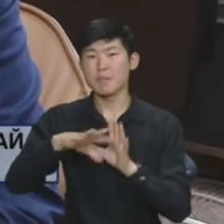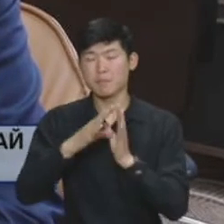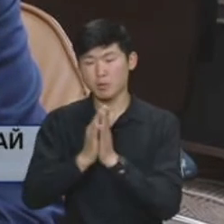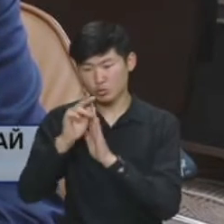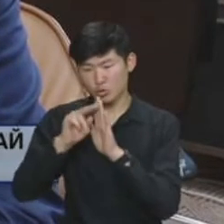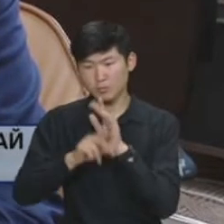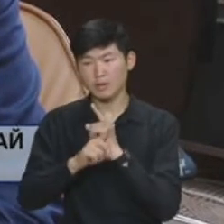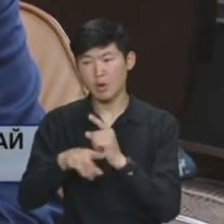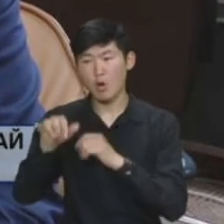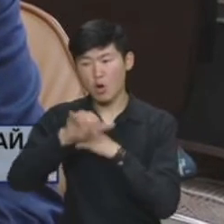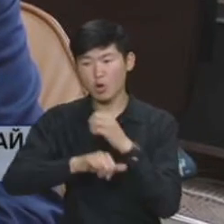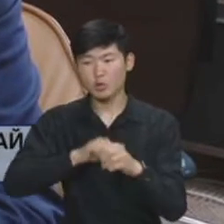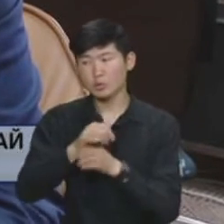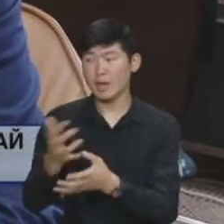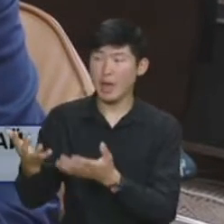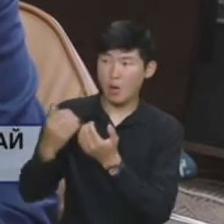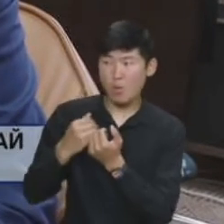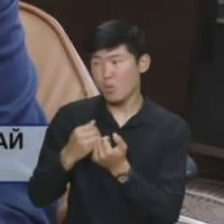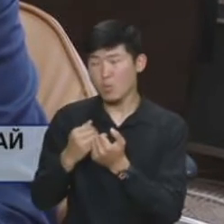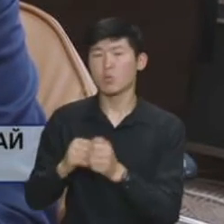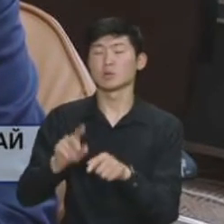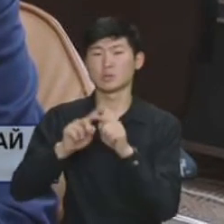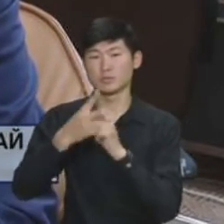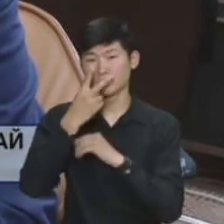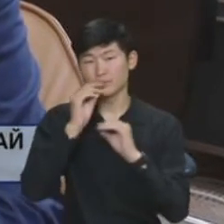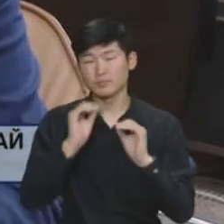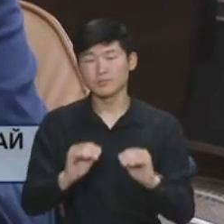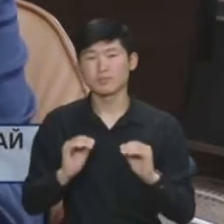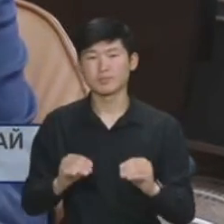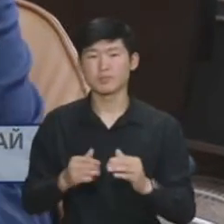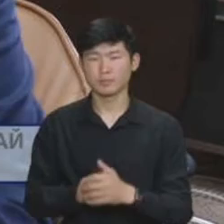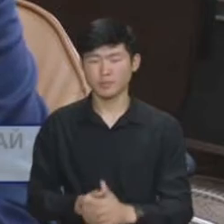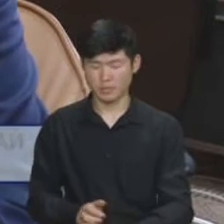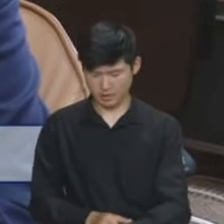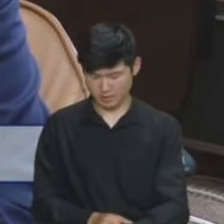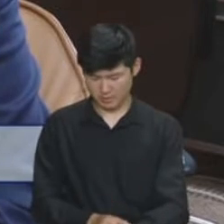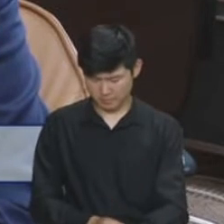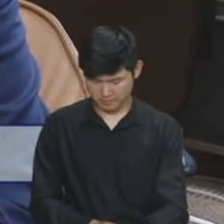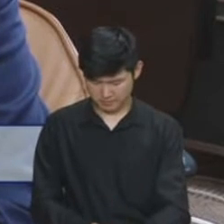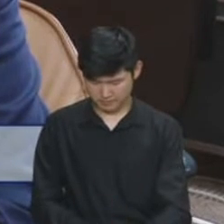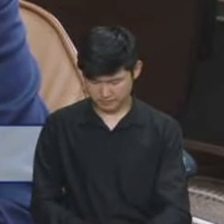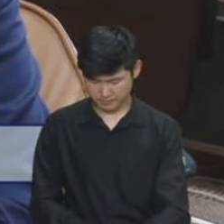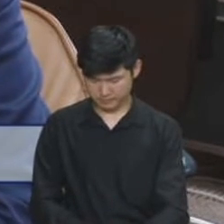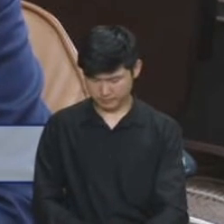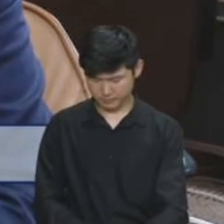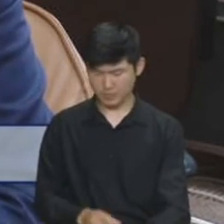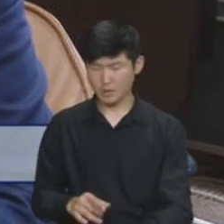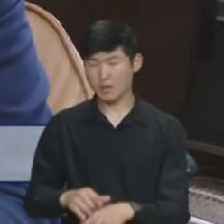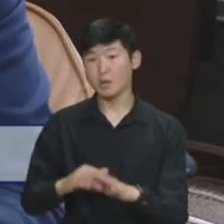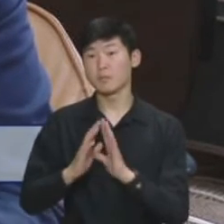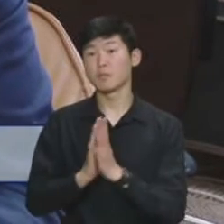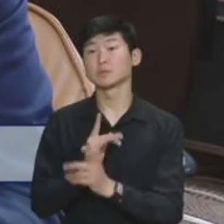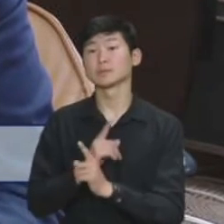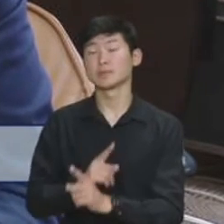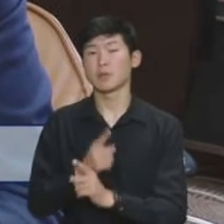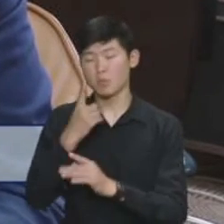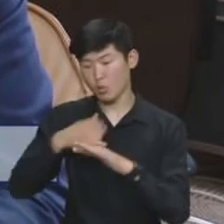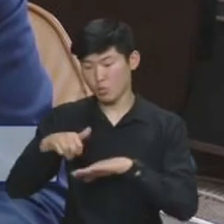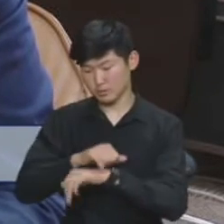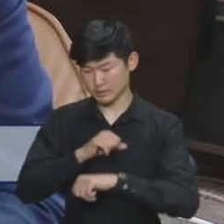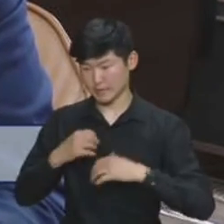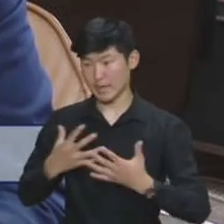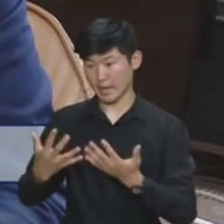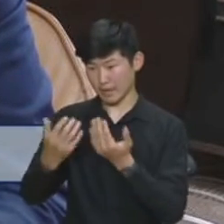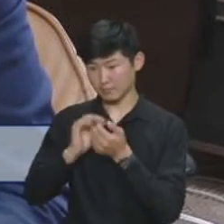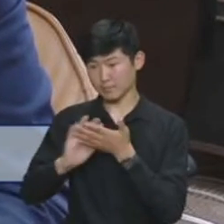эмүүдийн стандарт олон улсын стандарт авчирч байгааг нь гаргаж ирнэ. Тэгээ энэний хэрэгжилтээр нь эцсийн үр дүндээ Монгол улс иргэд одоо авч